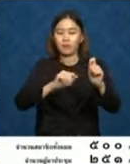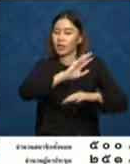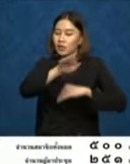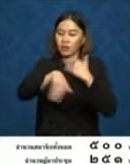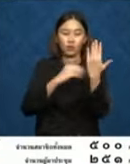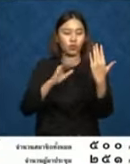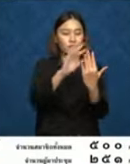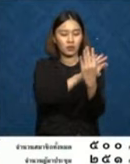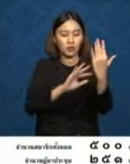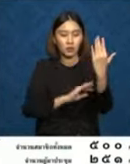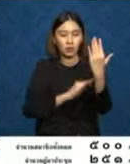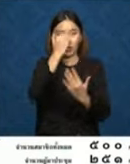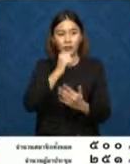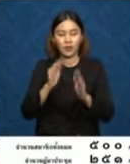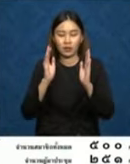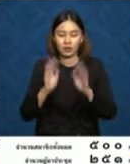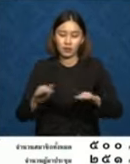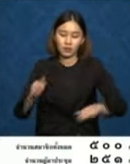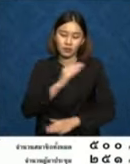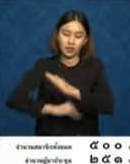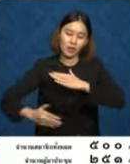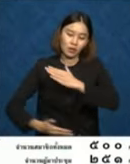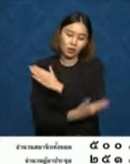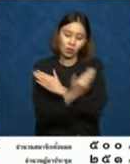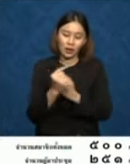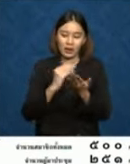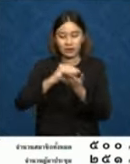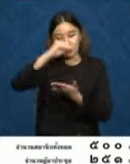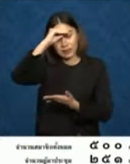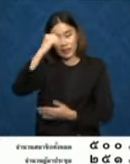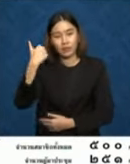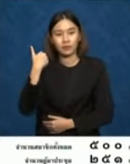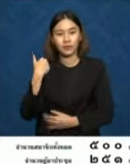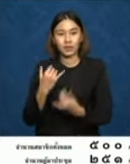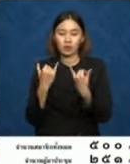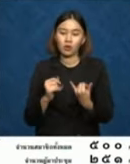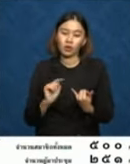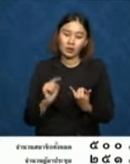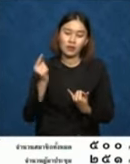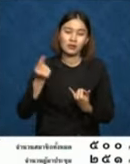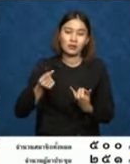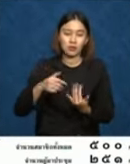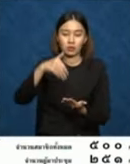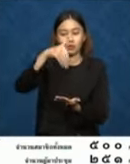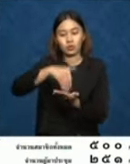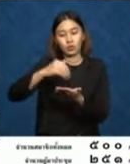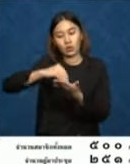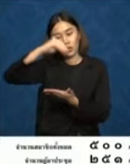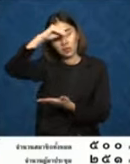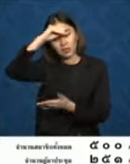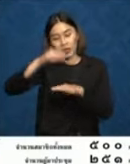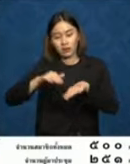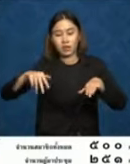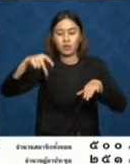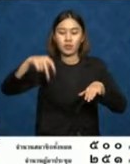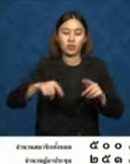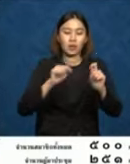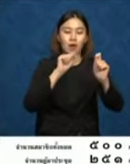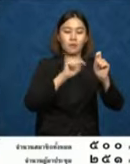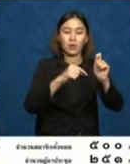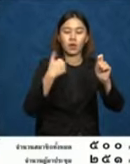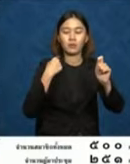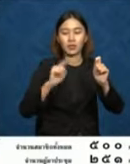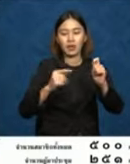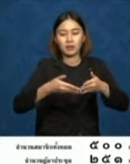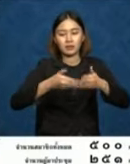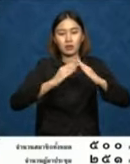ศเพื่อให้เด็กพิการได้รับโอกาสทางการศึกษาโดยปัจจุบันในความเป็นจริงครับศูนย์การศึกษาเด็กพิเศษประจำอำเภอมีการ